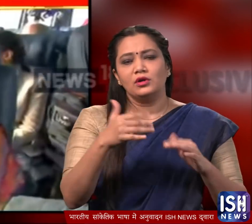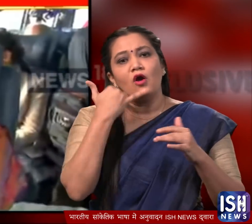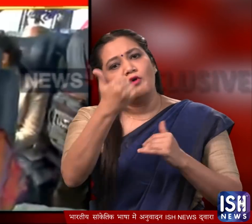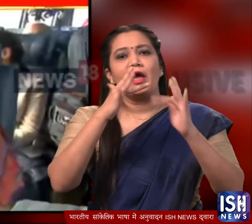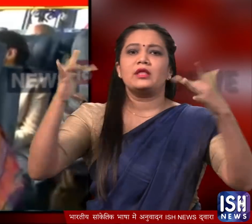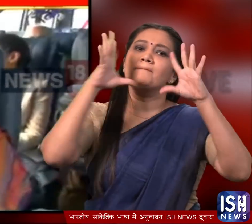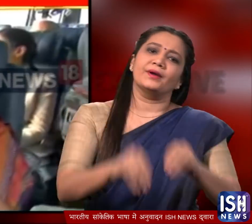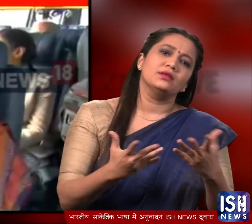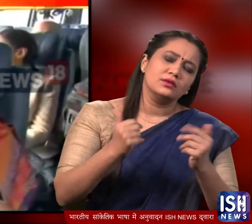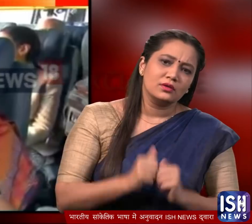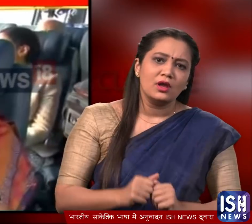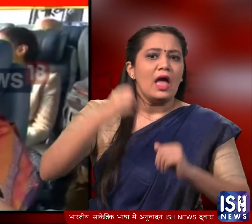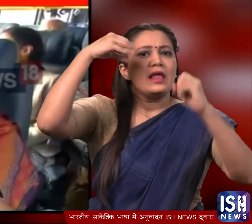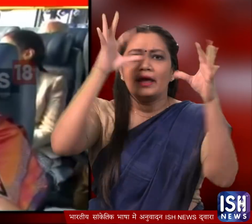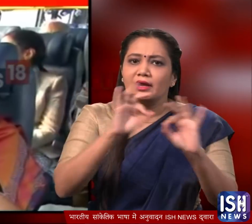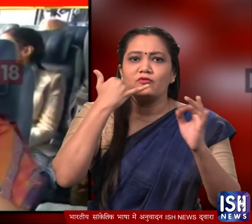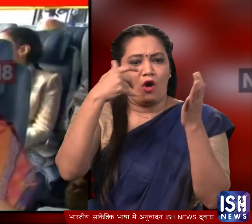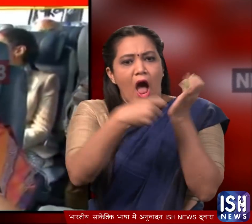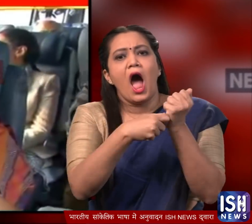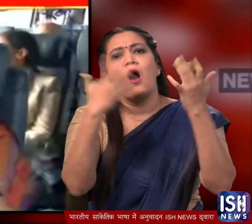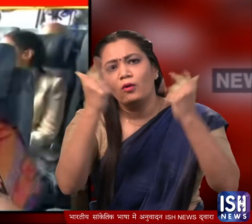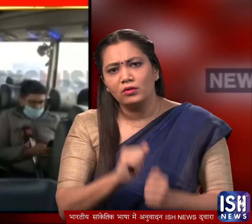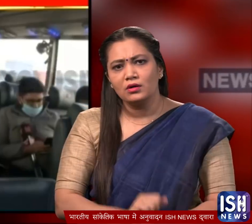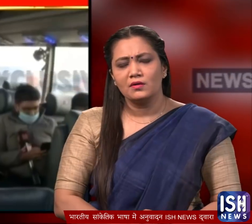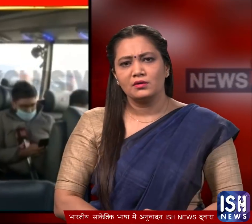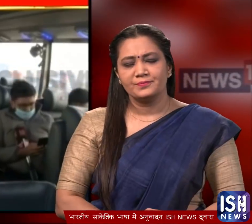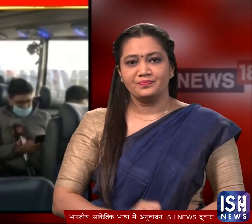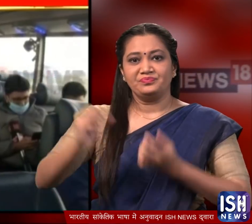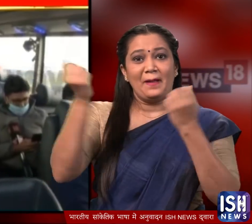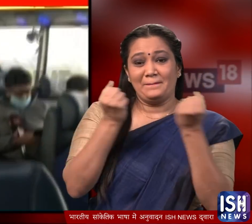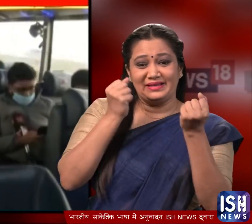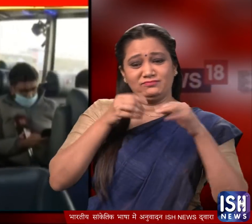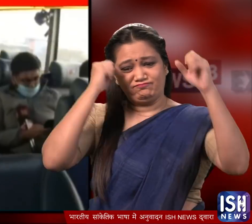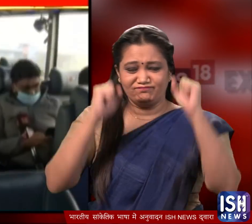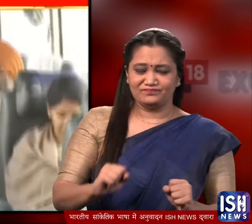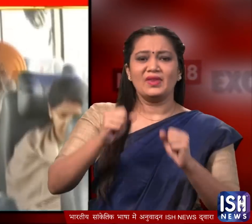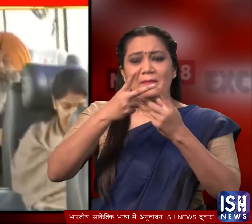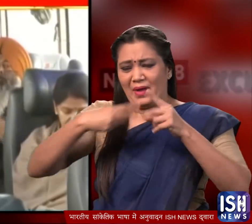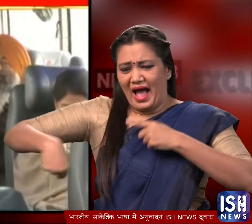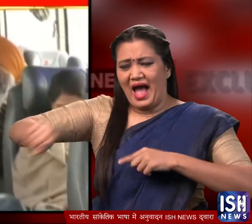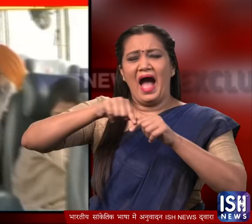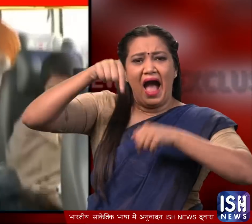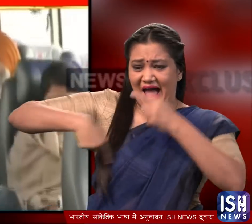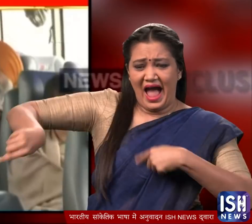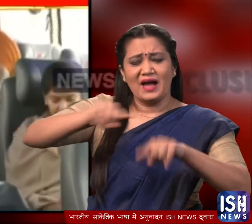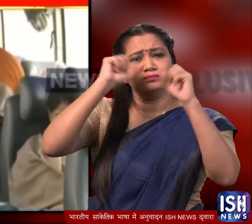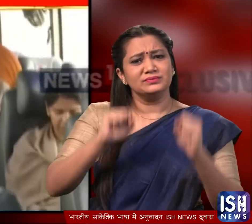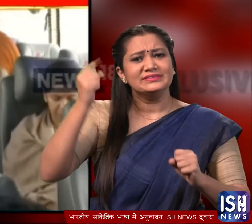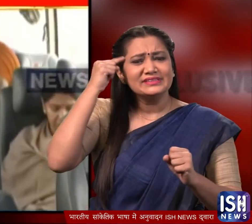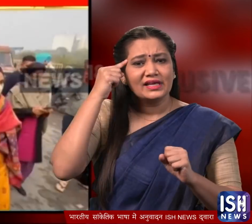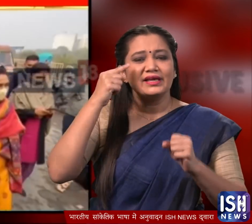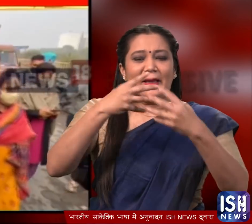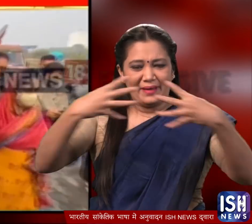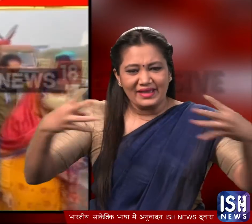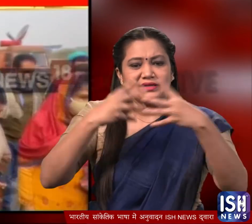करिए तो इंटरनेट बंद कर दिया, तो बिजली नहीं है, कहाँ से फोन चार्ज करेगा। लेकिन बस में बैठी हरसिमरत कौर और बाकी सांसदों को शायद ये अंदाजा नहीं